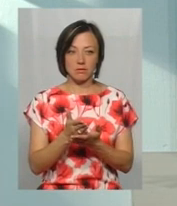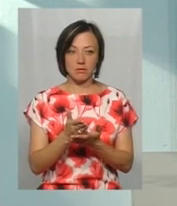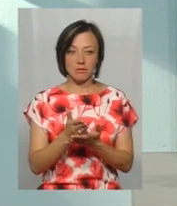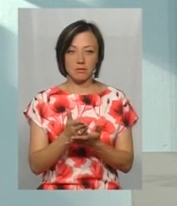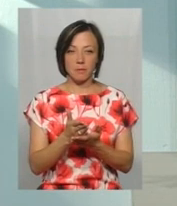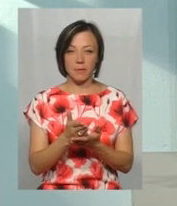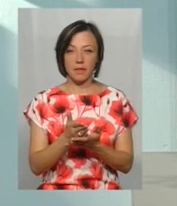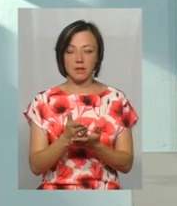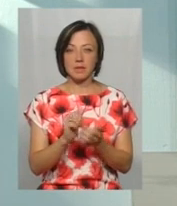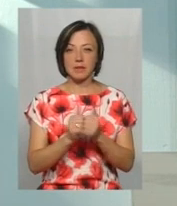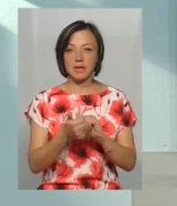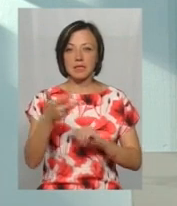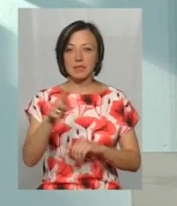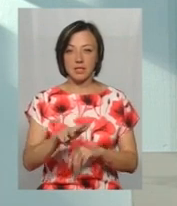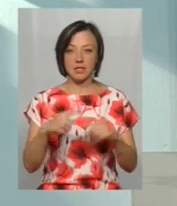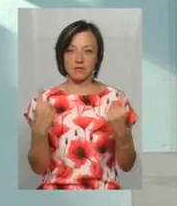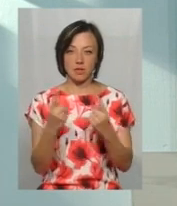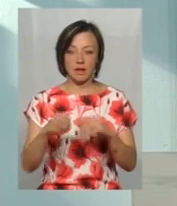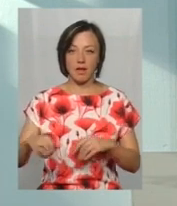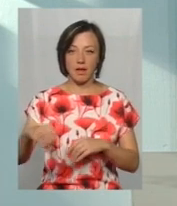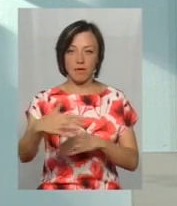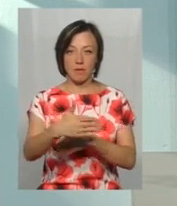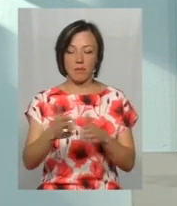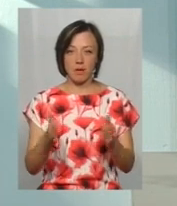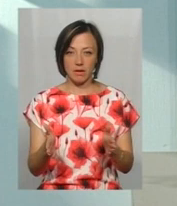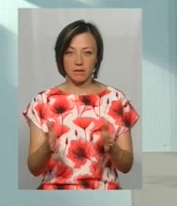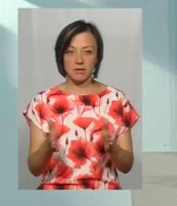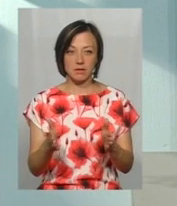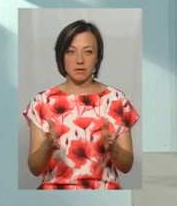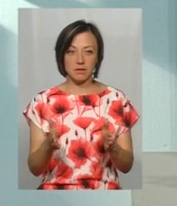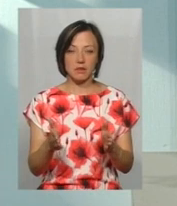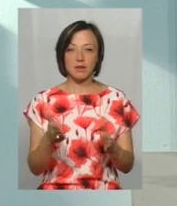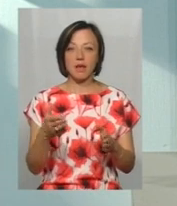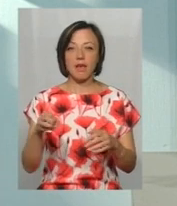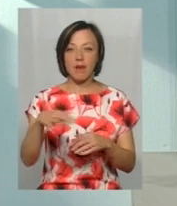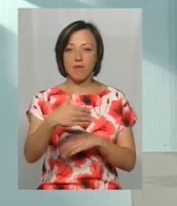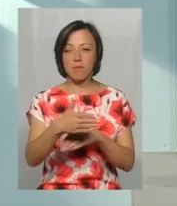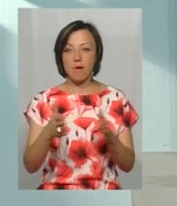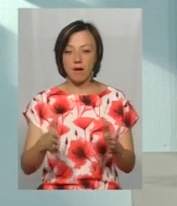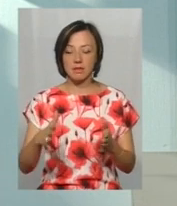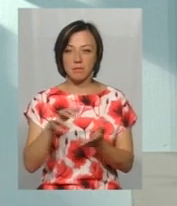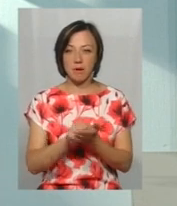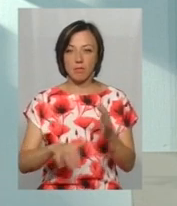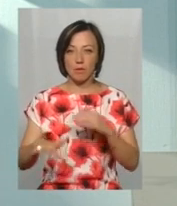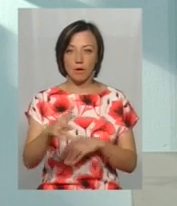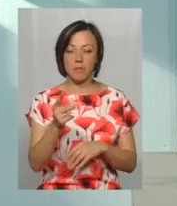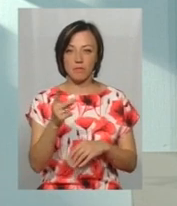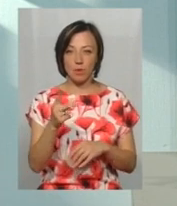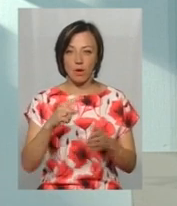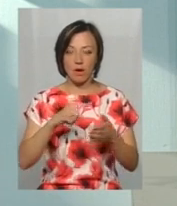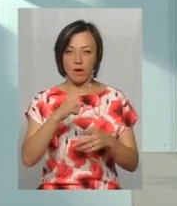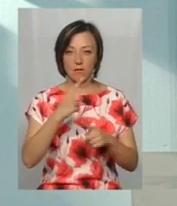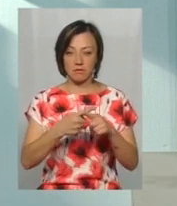Своєї роботи він заміняє 3 звичайних євробаки. Так. Євробаки вже займають площу